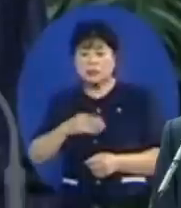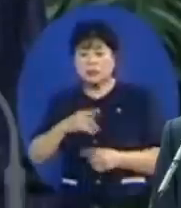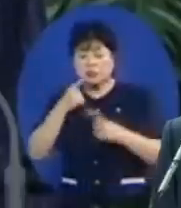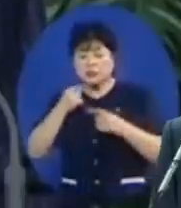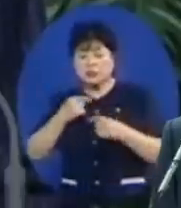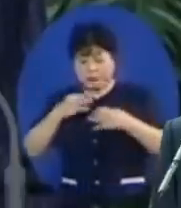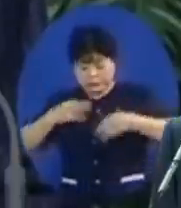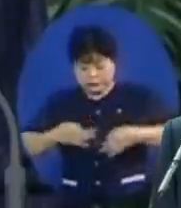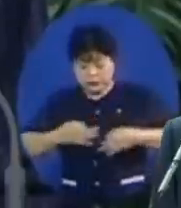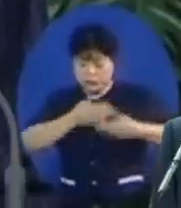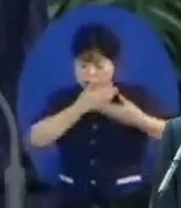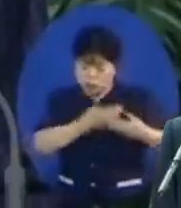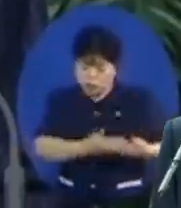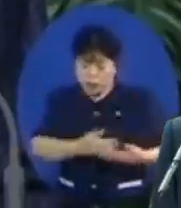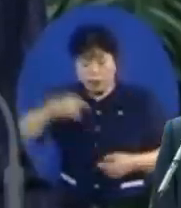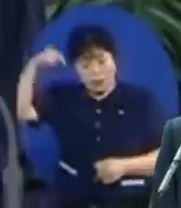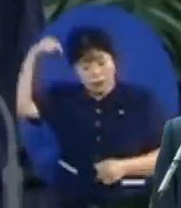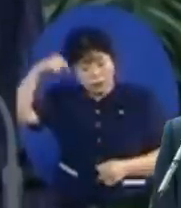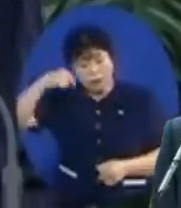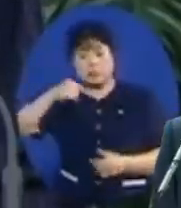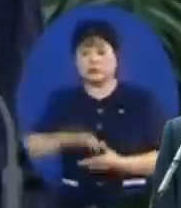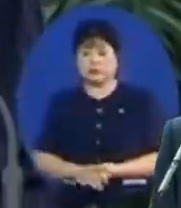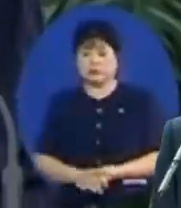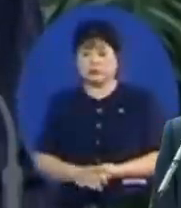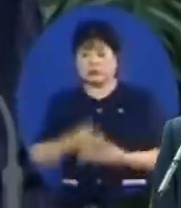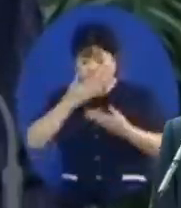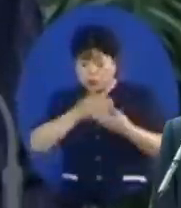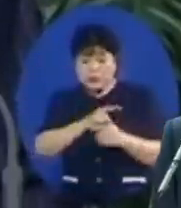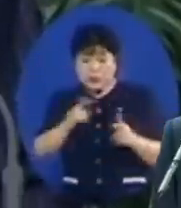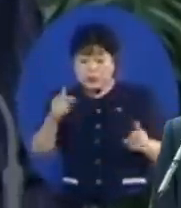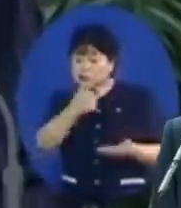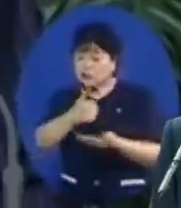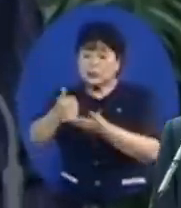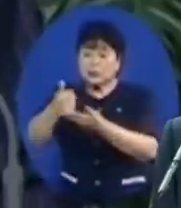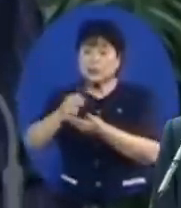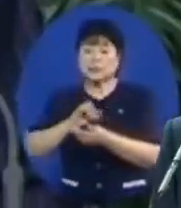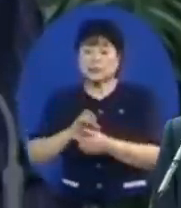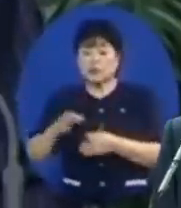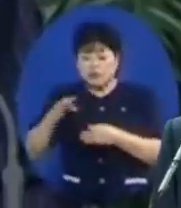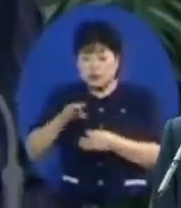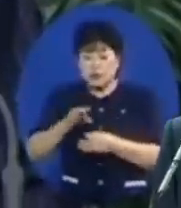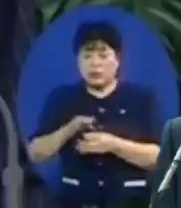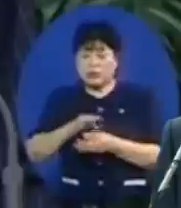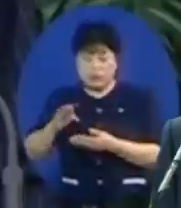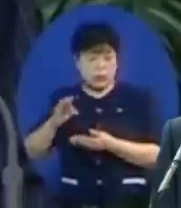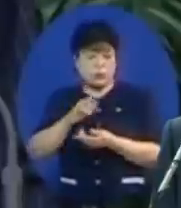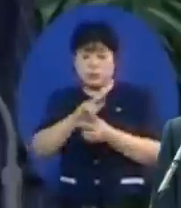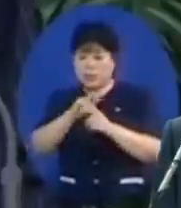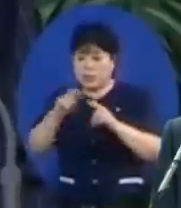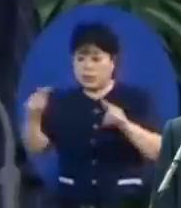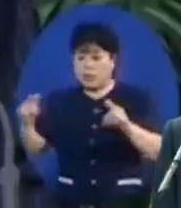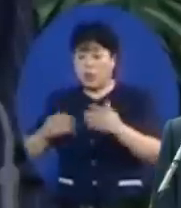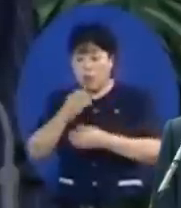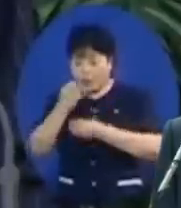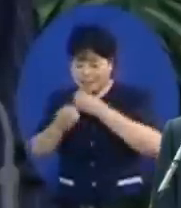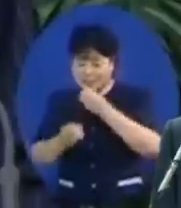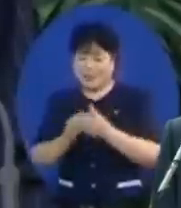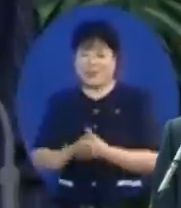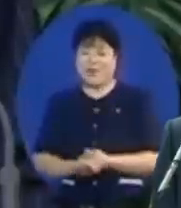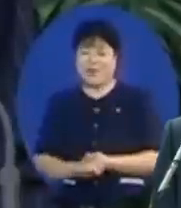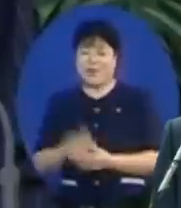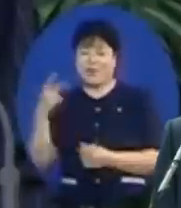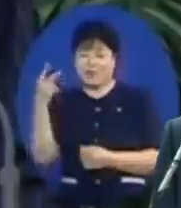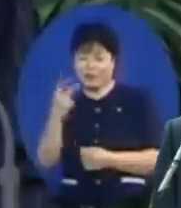같아요. 왜? 안 귀하면 왜 주님이 나를 불러서 가지고서 회개시키고